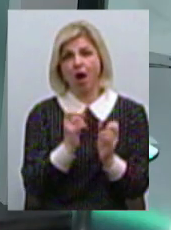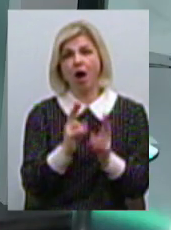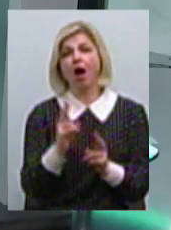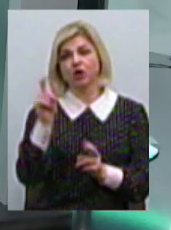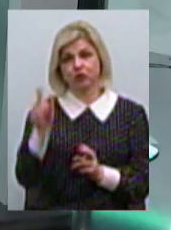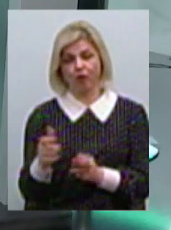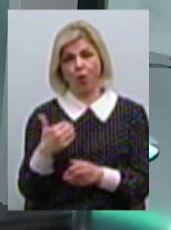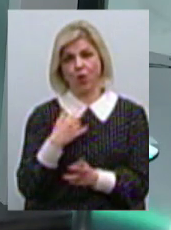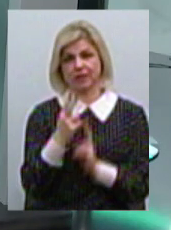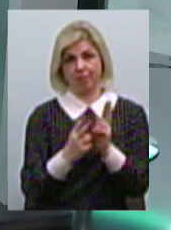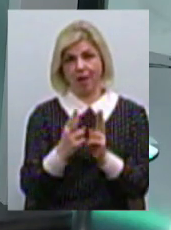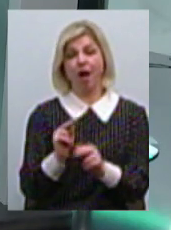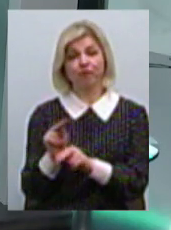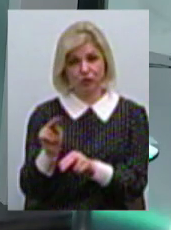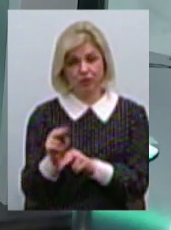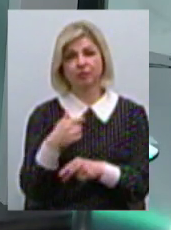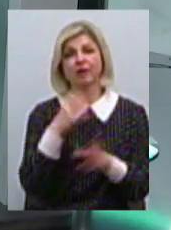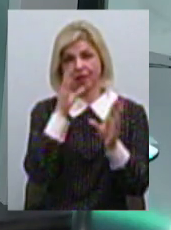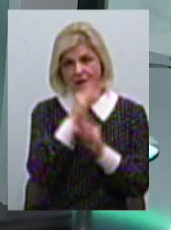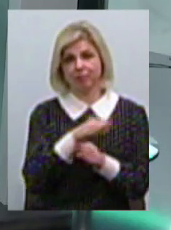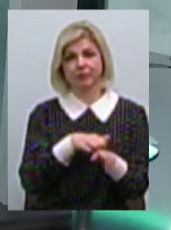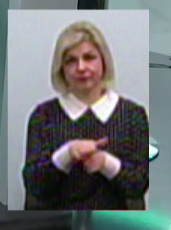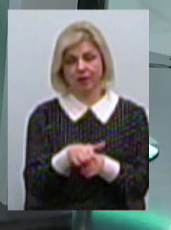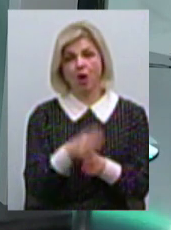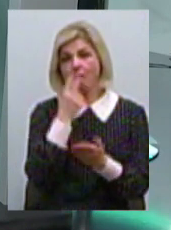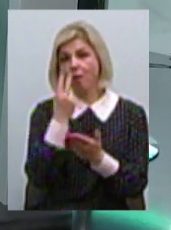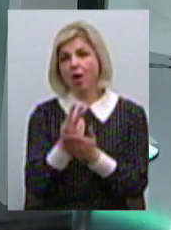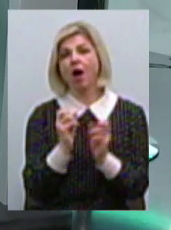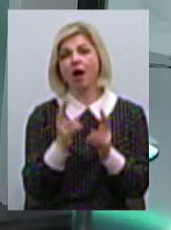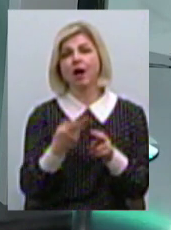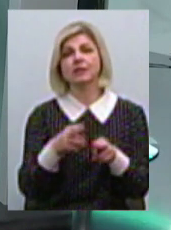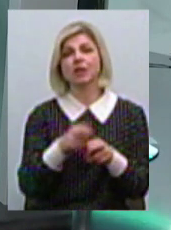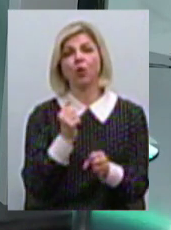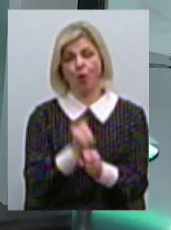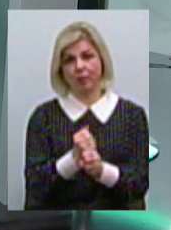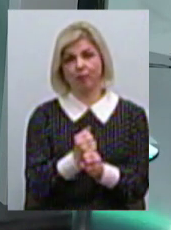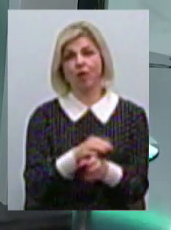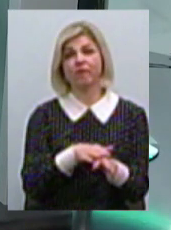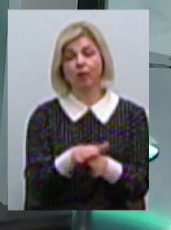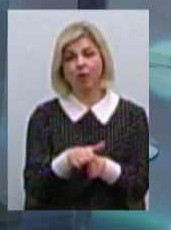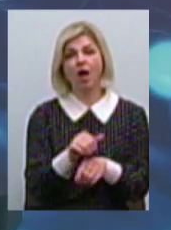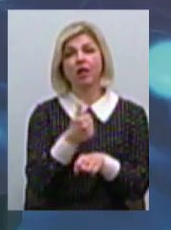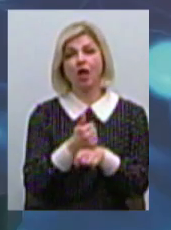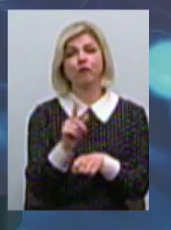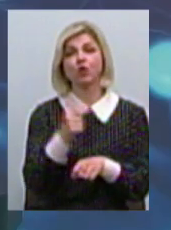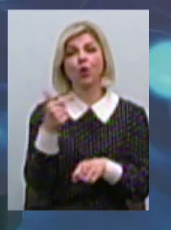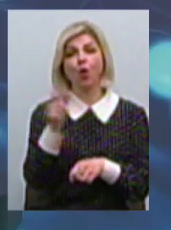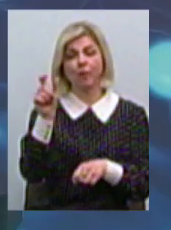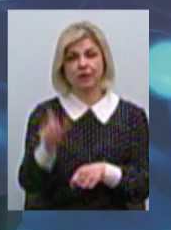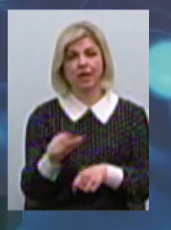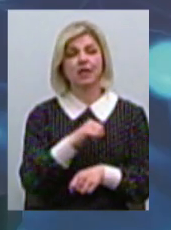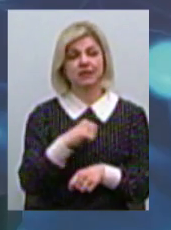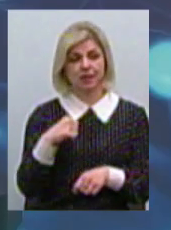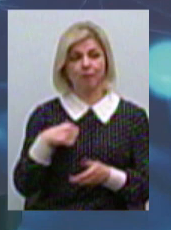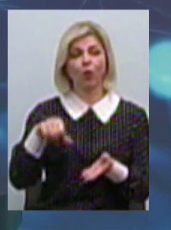змінити. Навчити, ми його навчимо. Покажемо, як це робити. Все зробимо. Головне, щоб громадяни самі